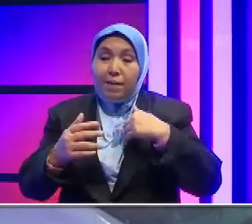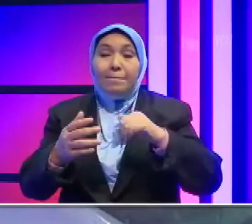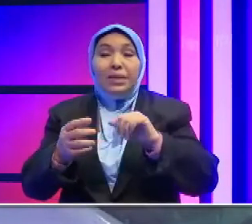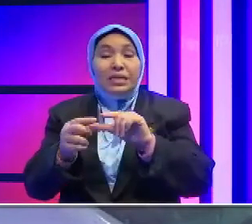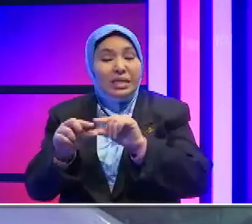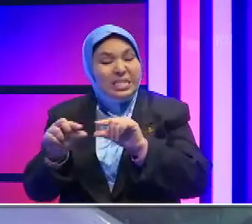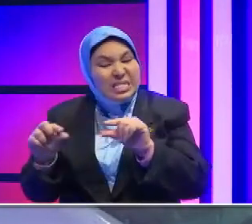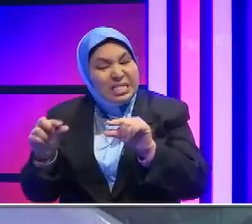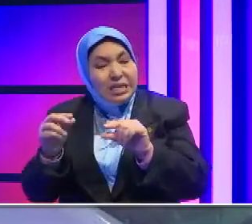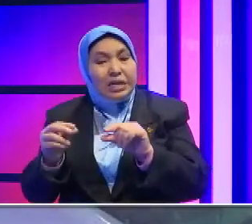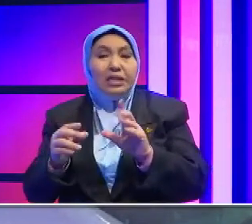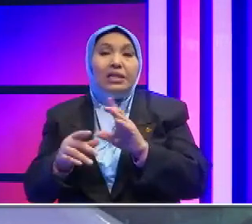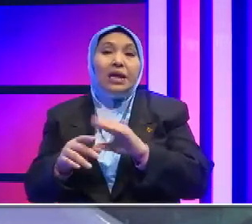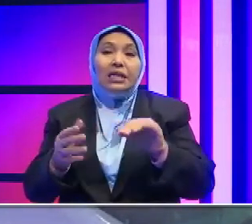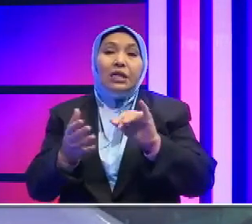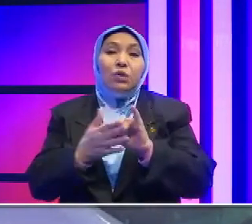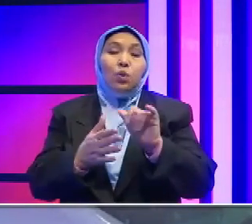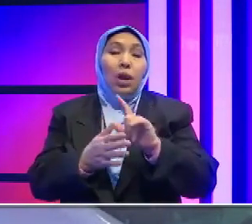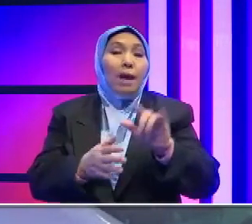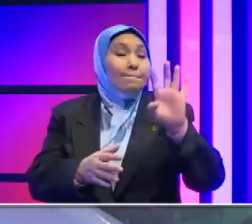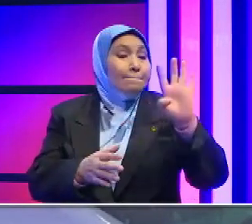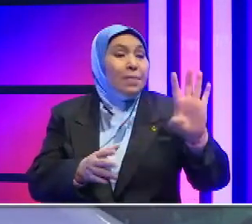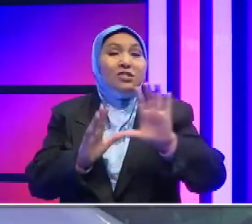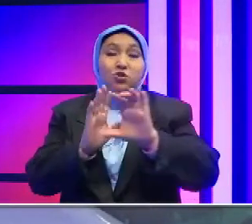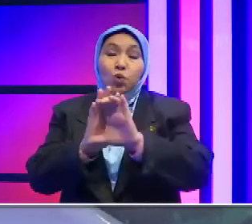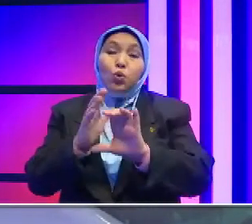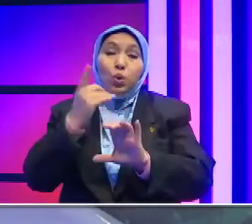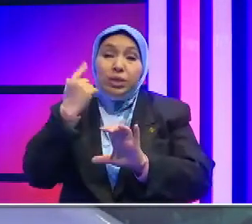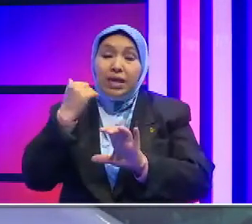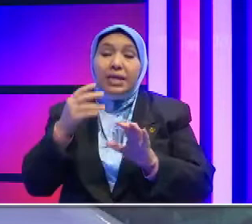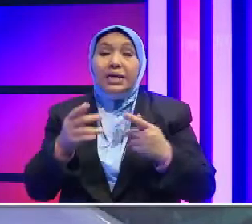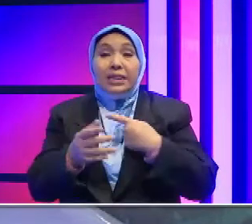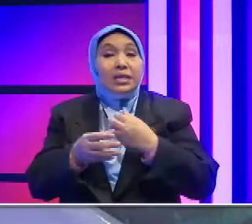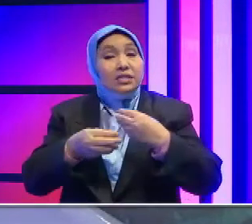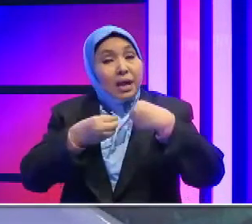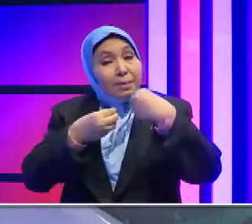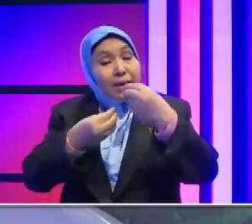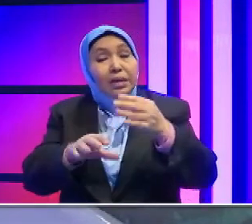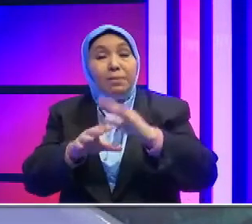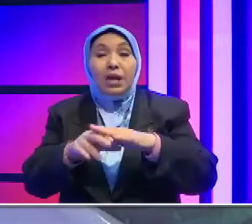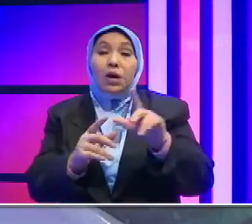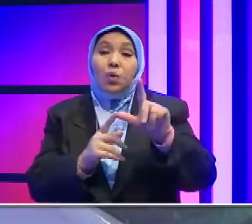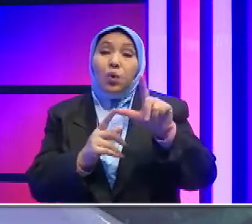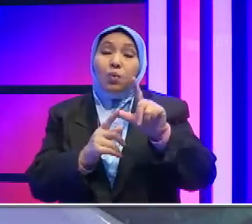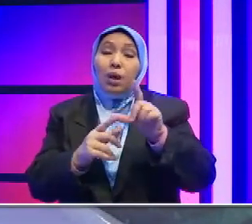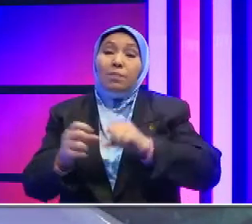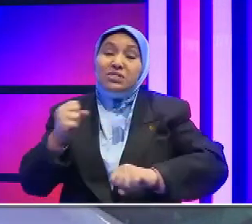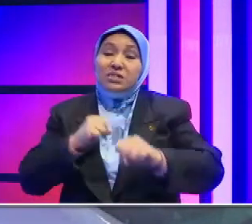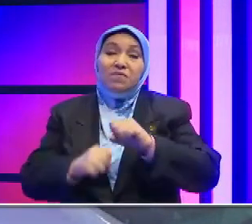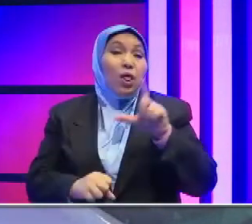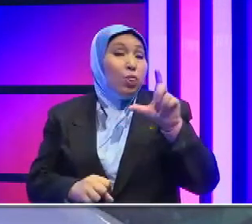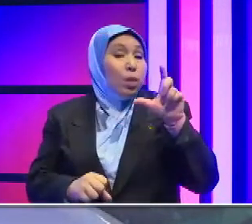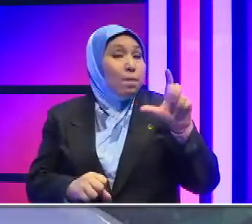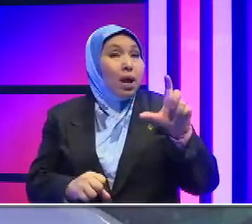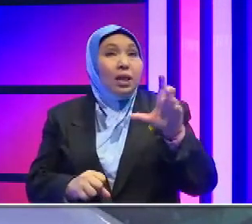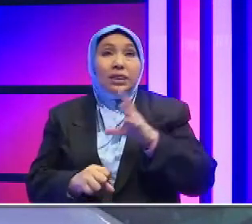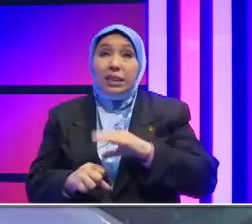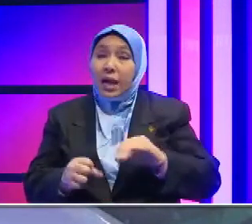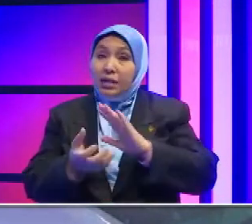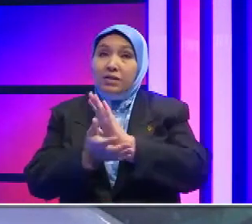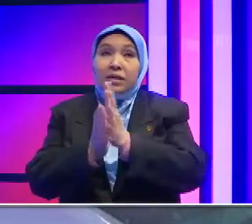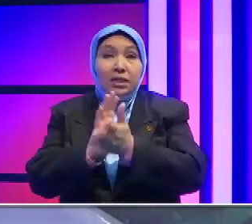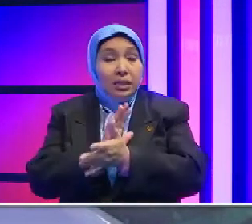baris bawah dan itulah empat contoh tadi yang kita berikan pada huruf-huruf yang bersifat tebal make